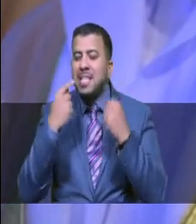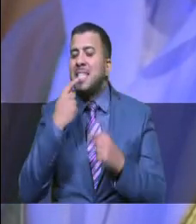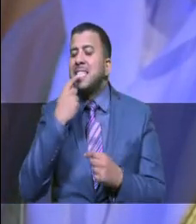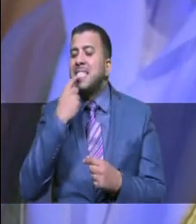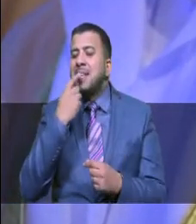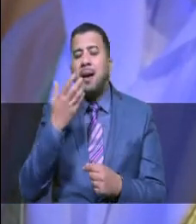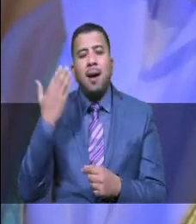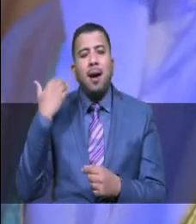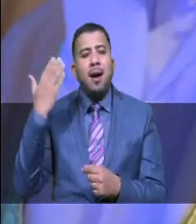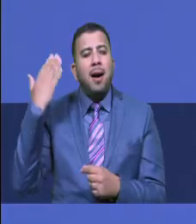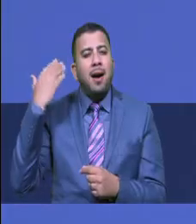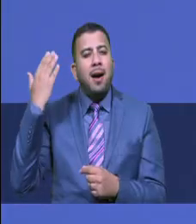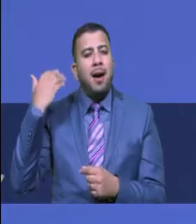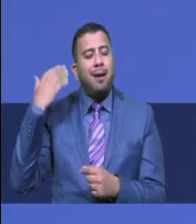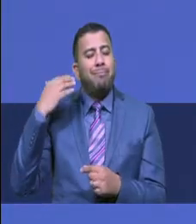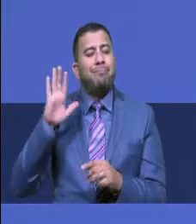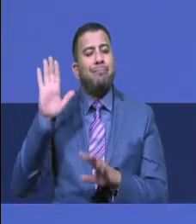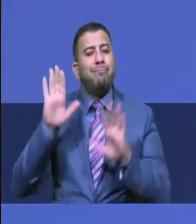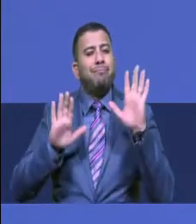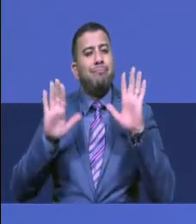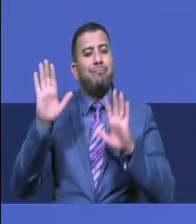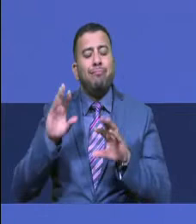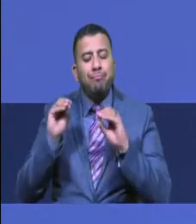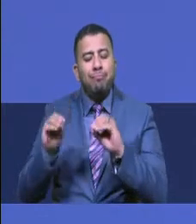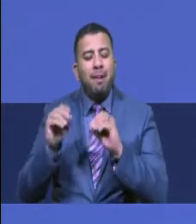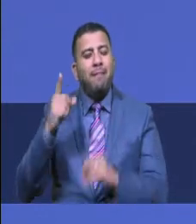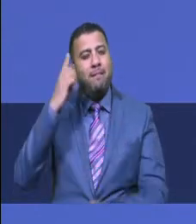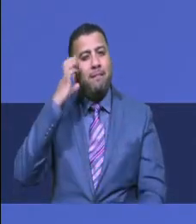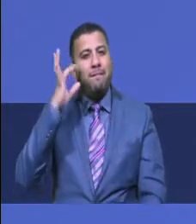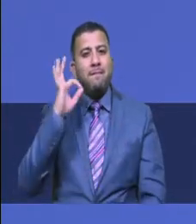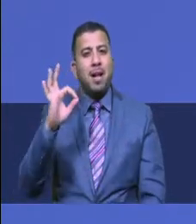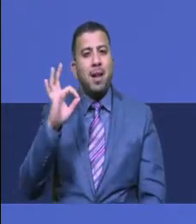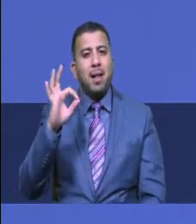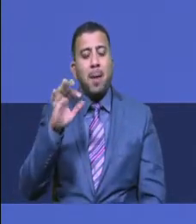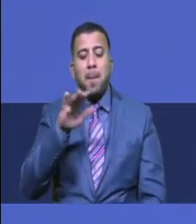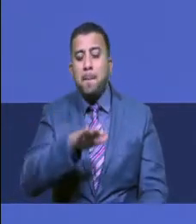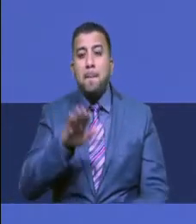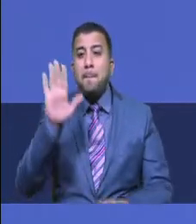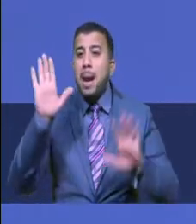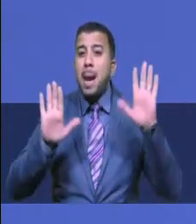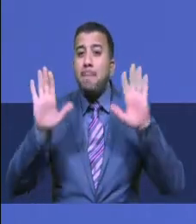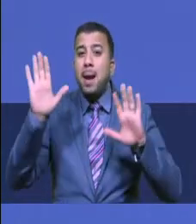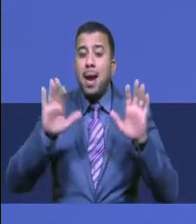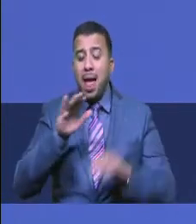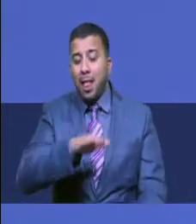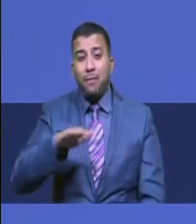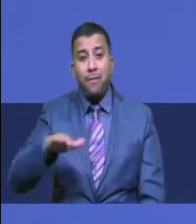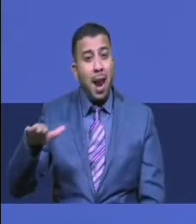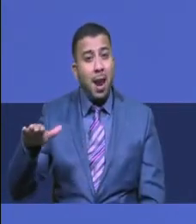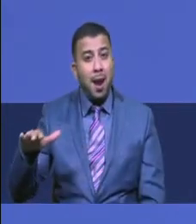السنين التي مرت بها، برلمان الأطفال، برلمان